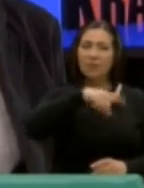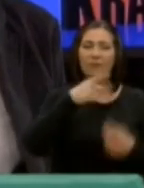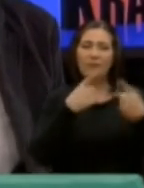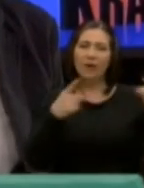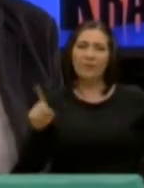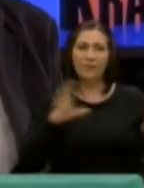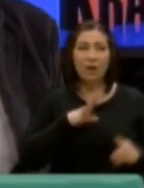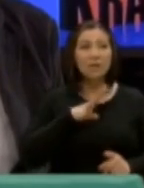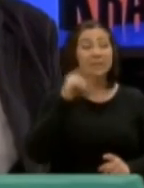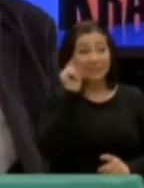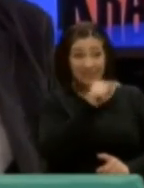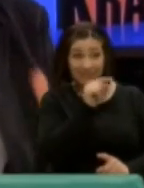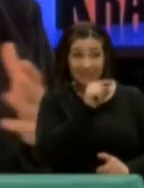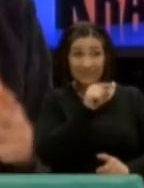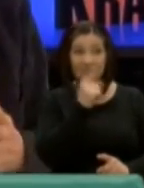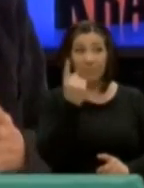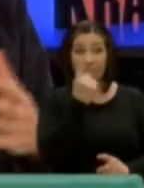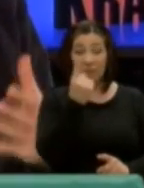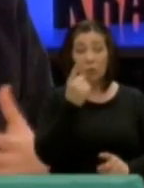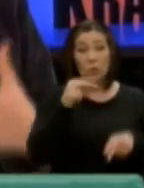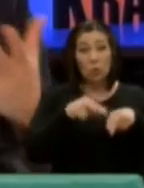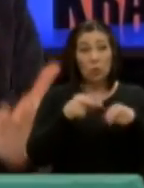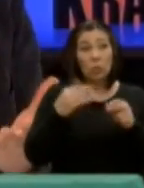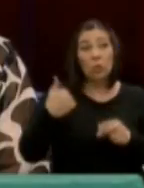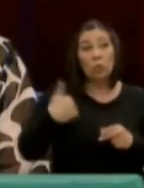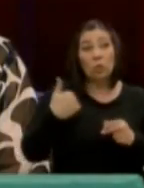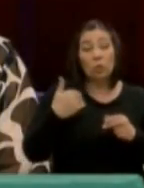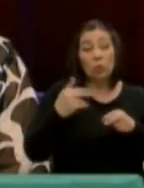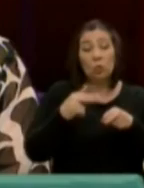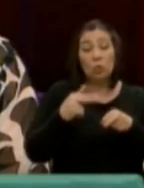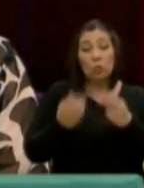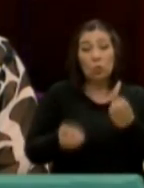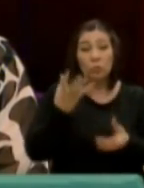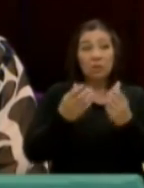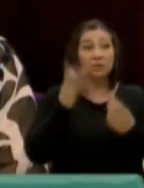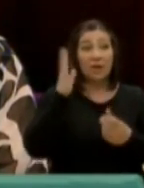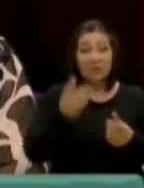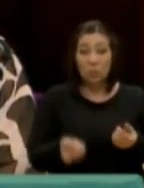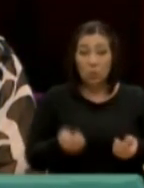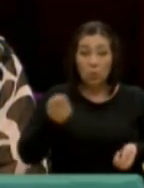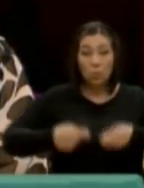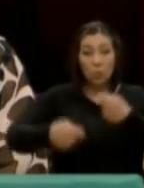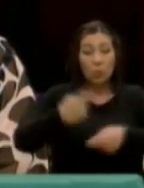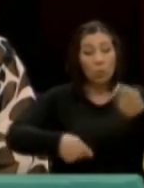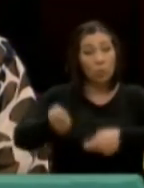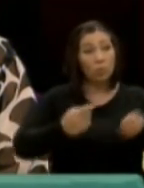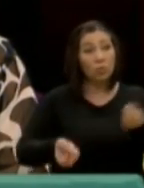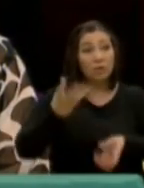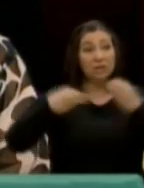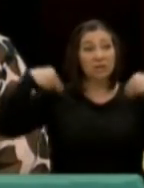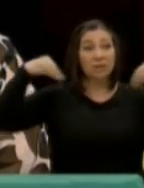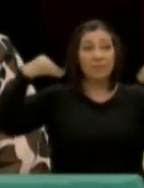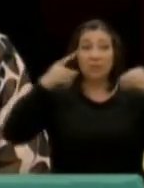siz bir tür kurumsal ve daha çok üretim yapan, üretiminizi satabilecek bir